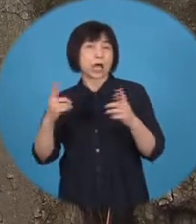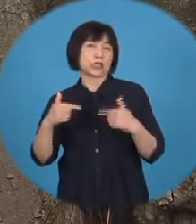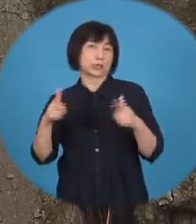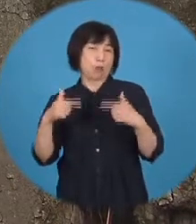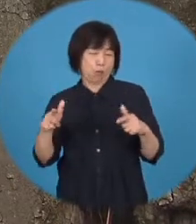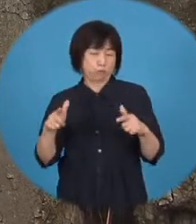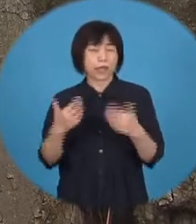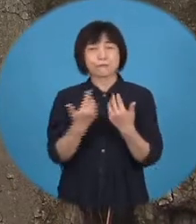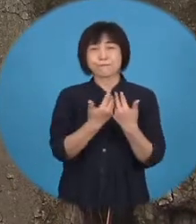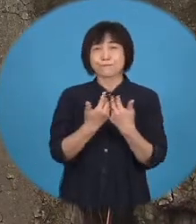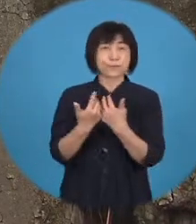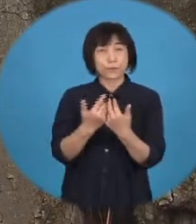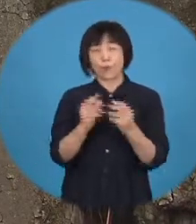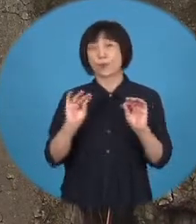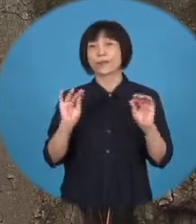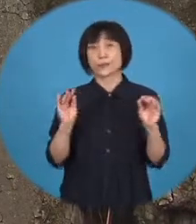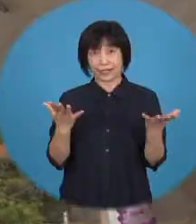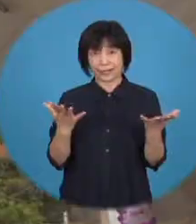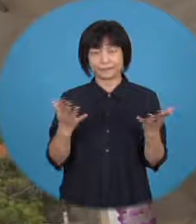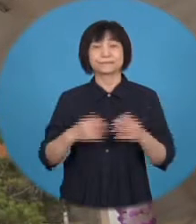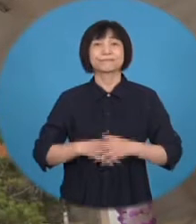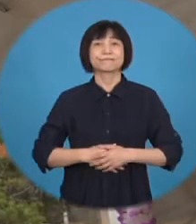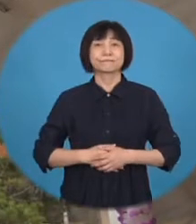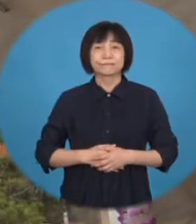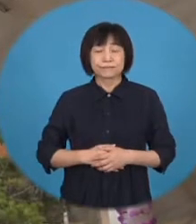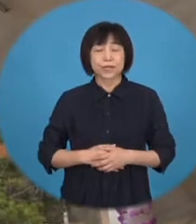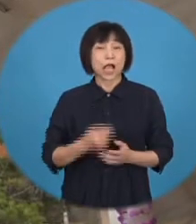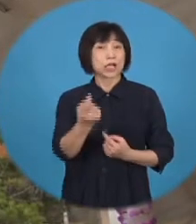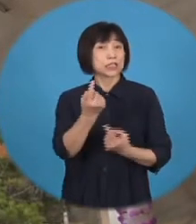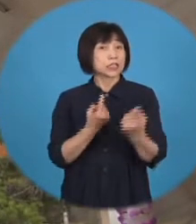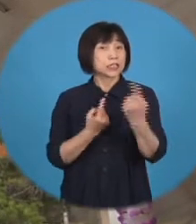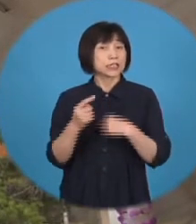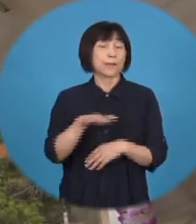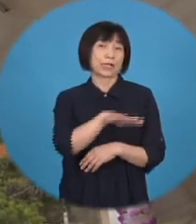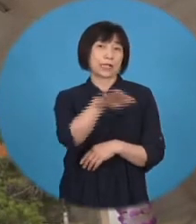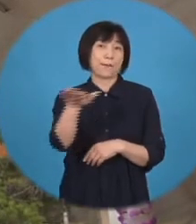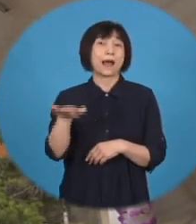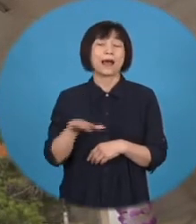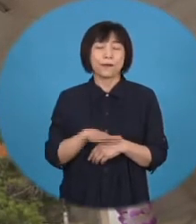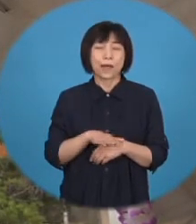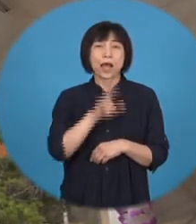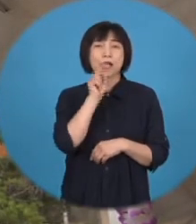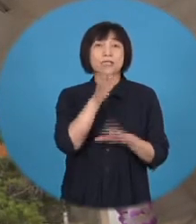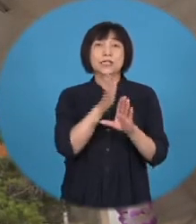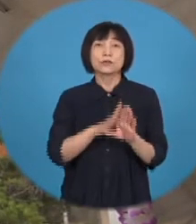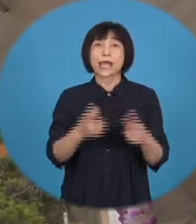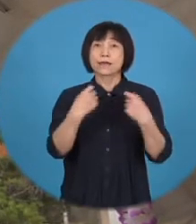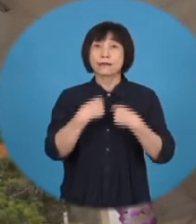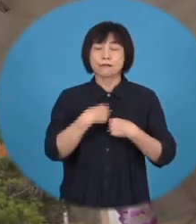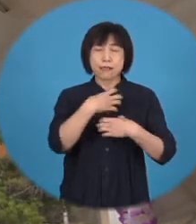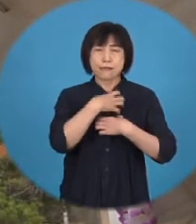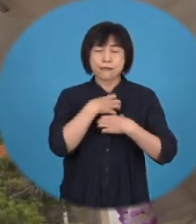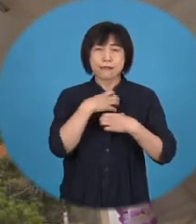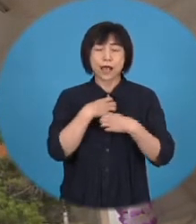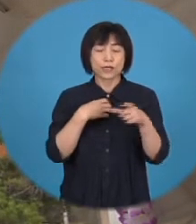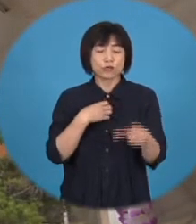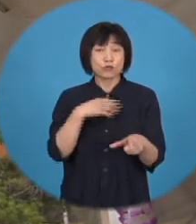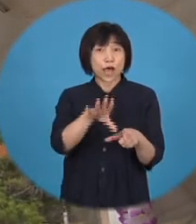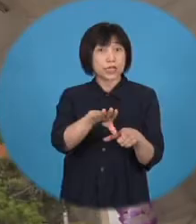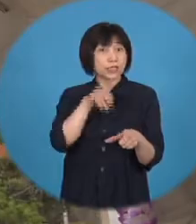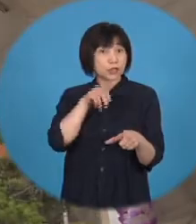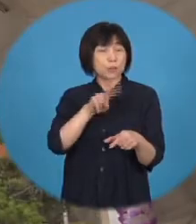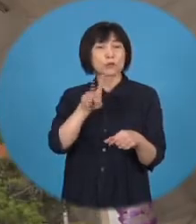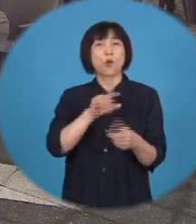とならない運営を行っています。ご来園の皆様には岐阜県感染警戒 QR システムの利